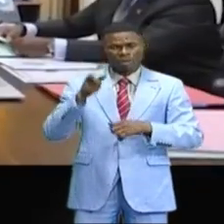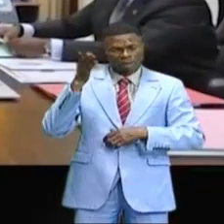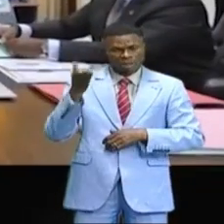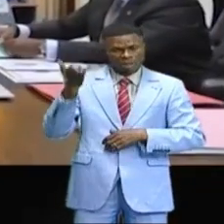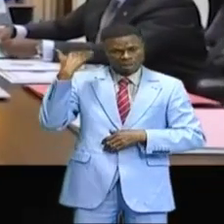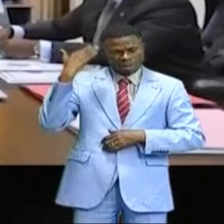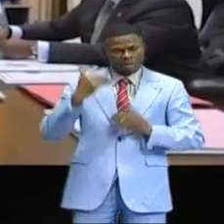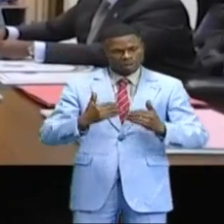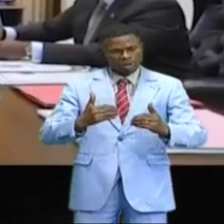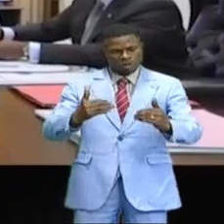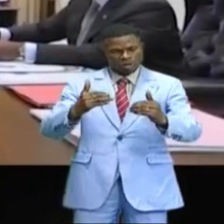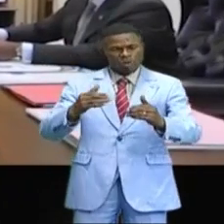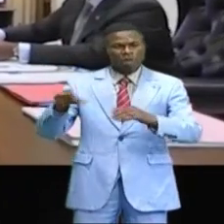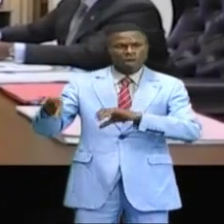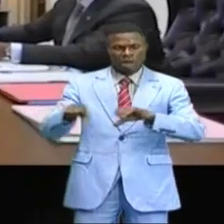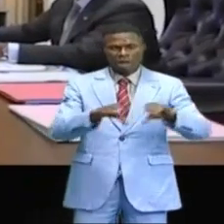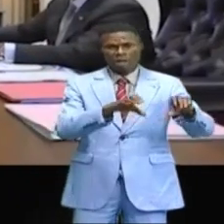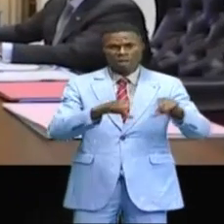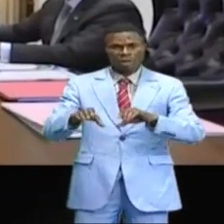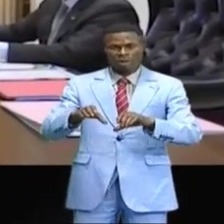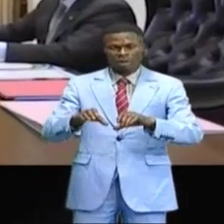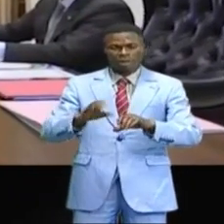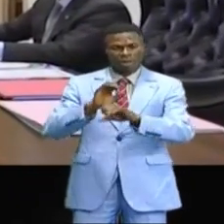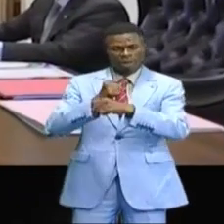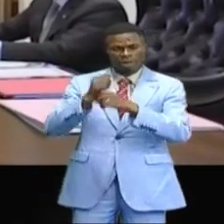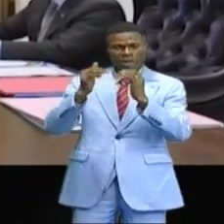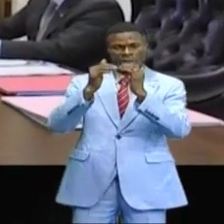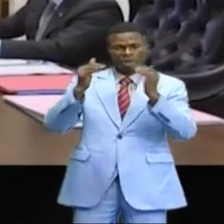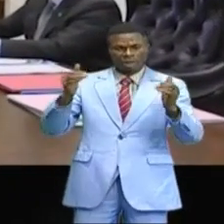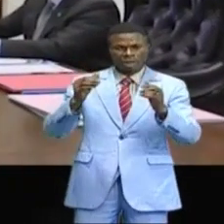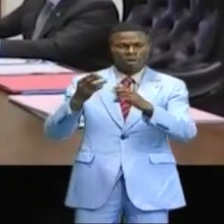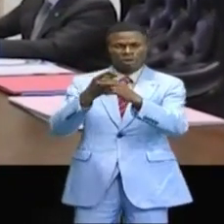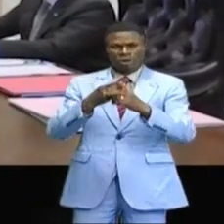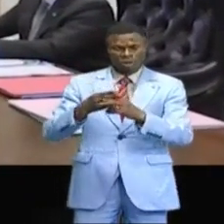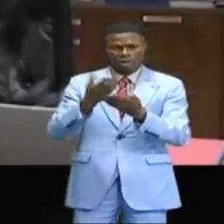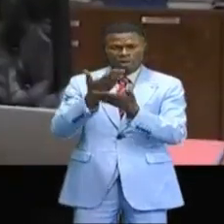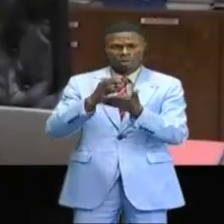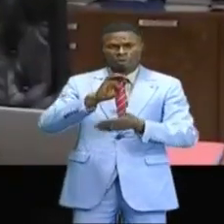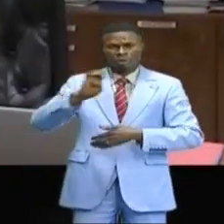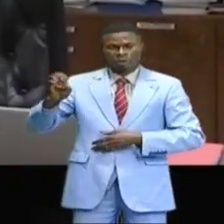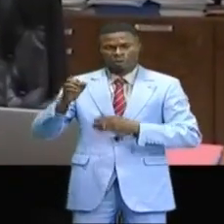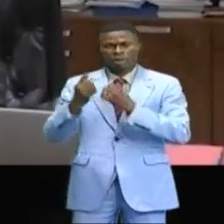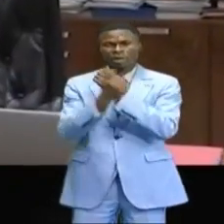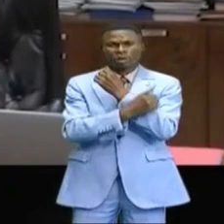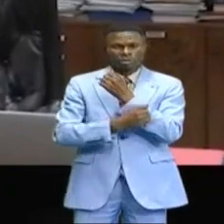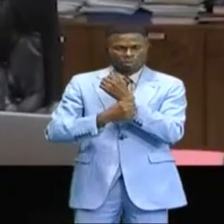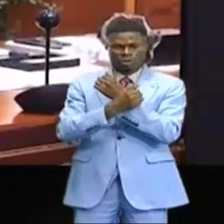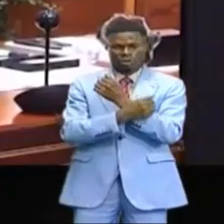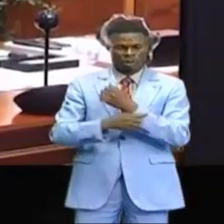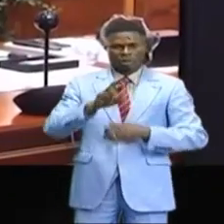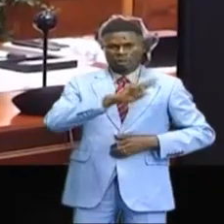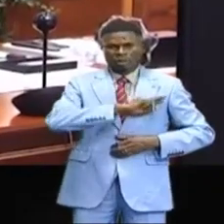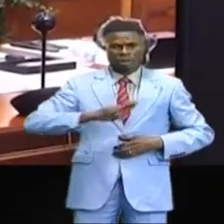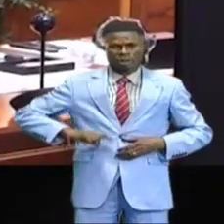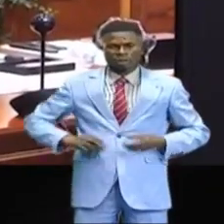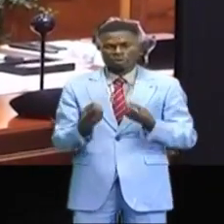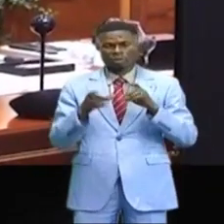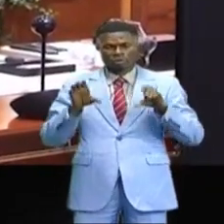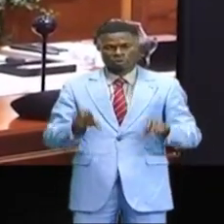de poursuivre les actions en vue de restaurer la paix et la sécurité dans la partie est de la République démocratique du